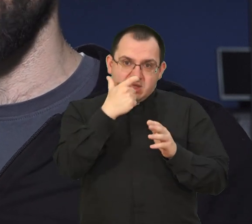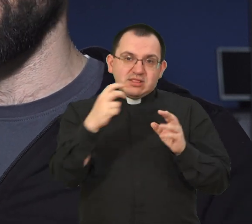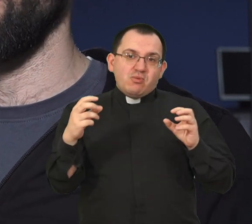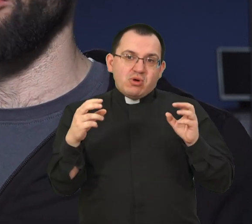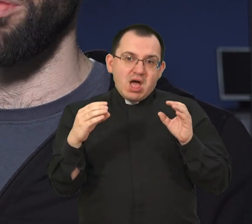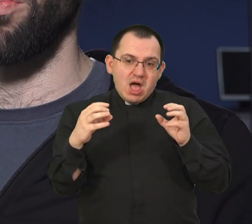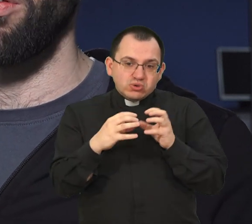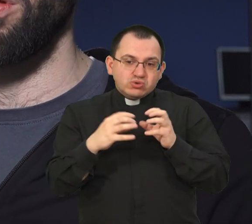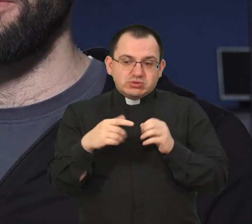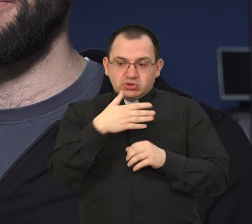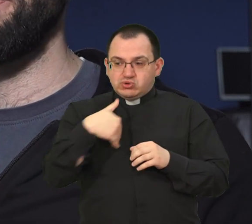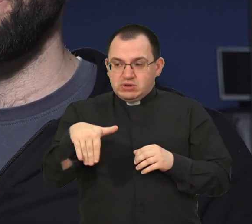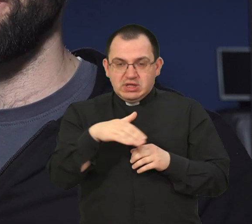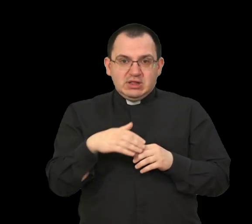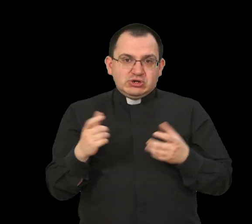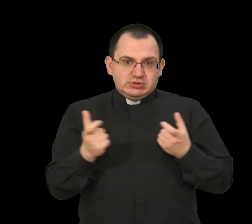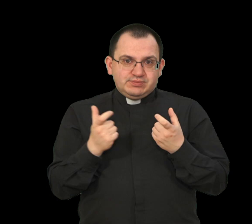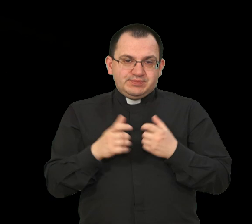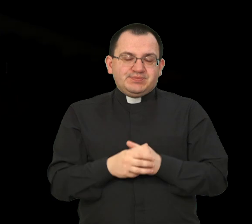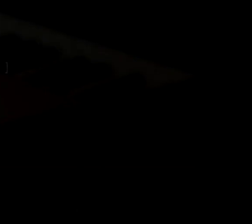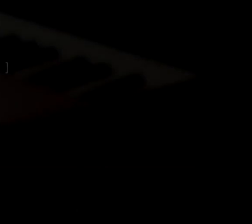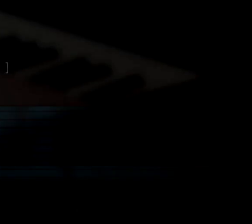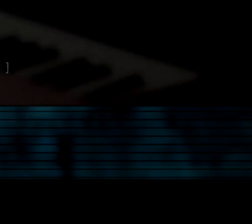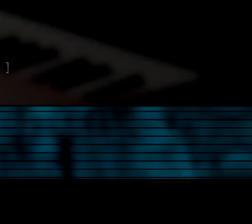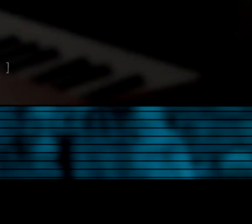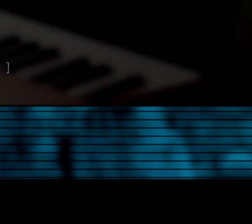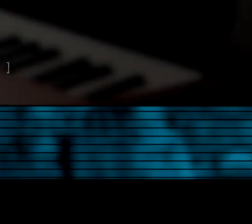našim susretima na večeri slavljenja.